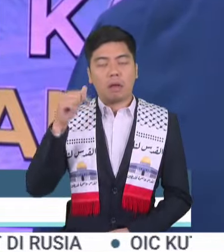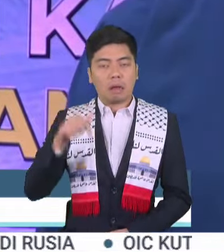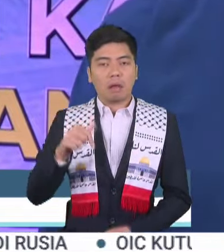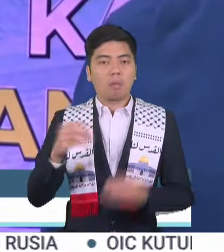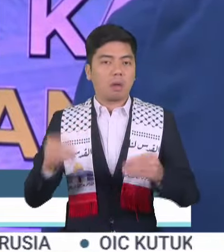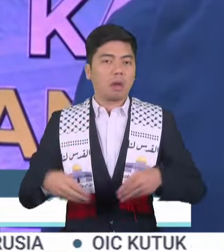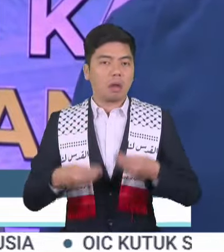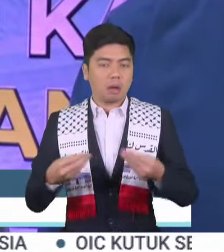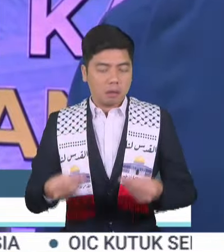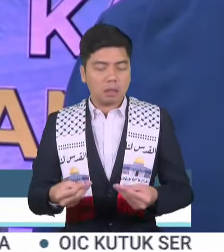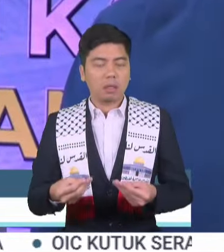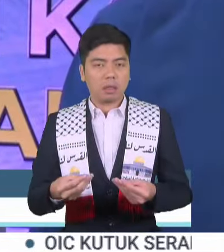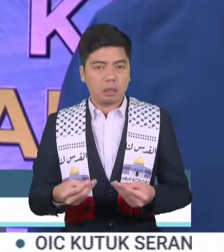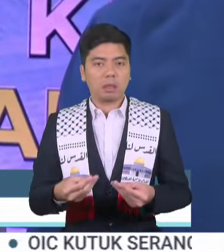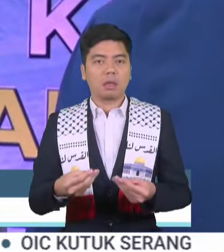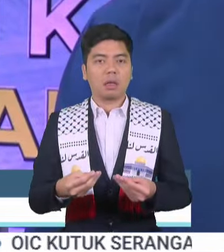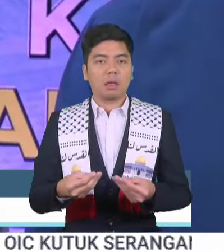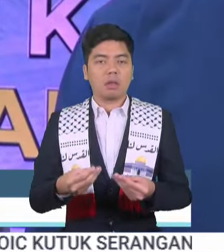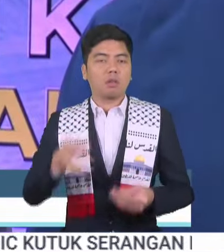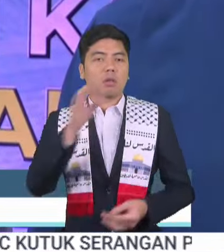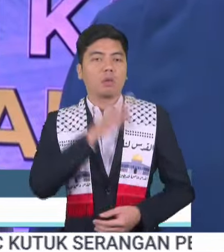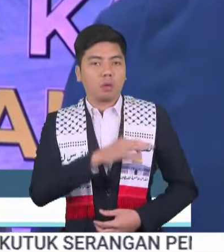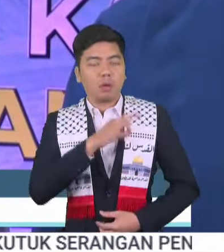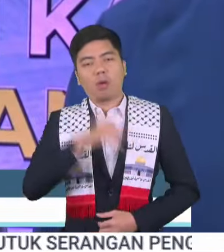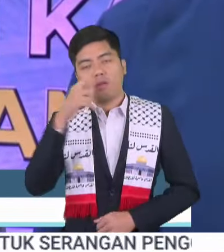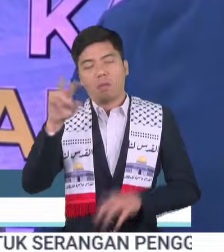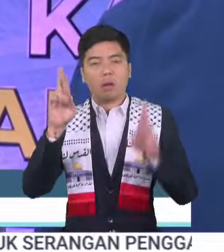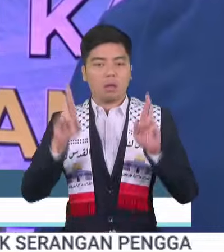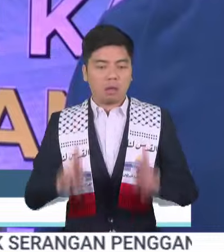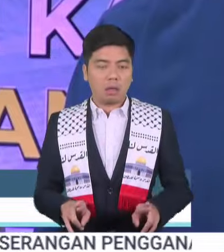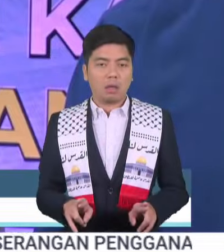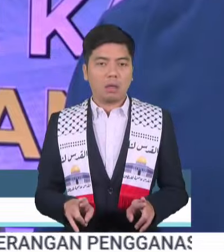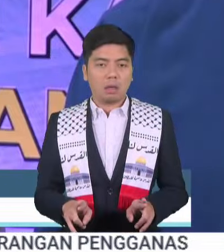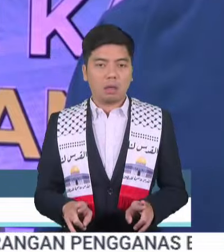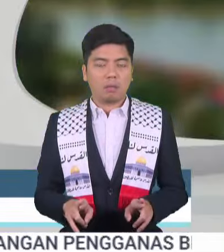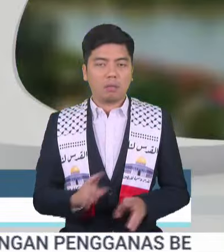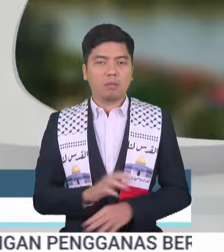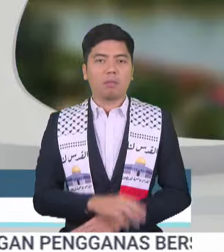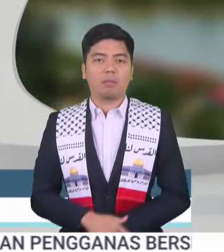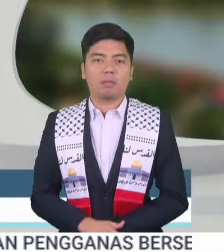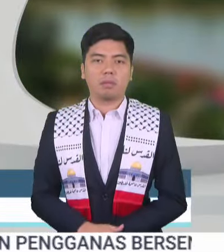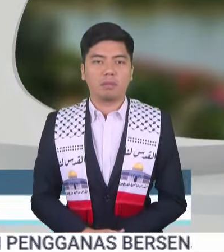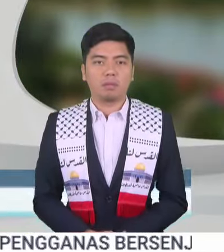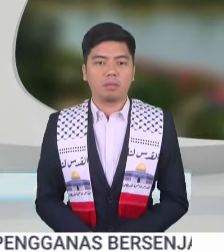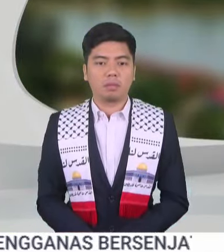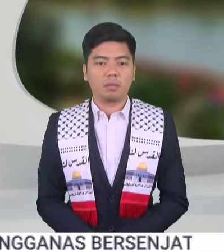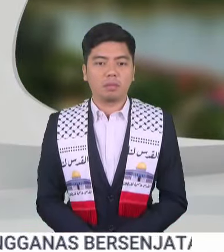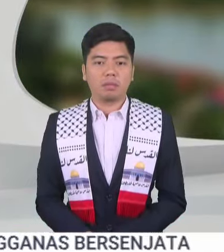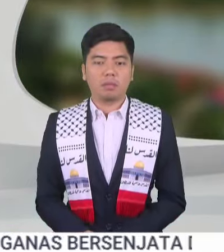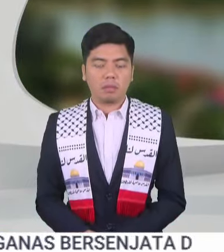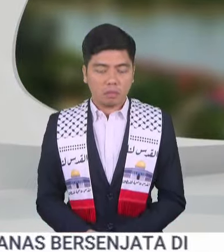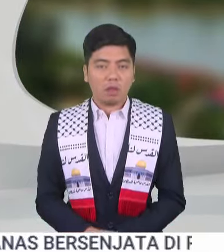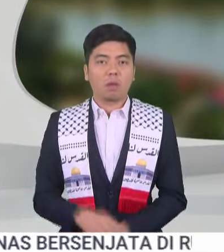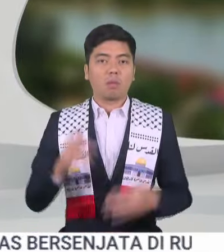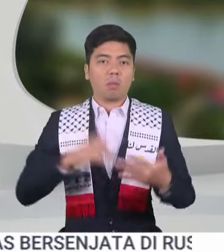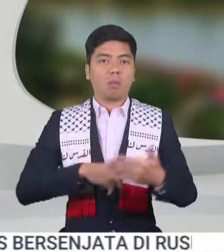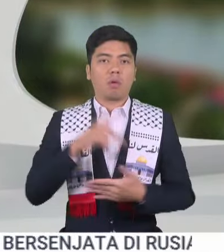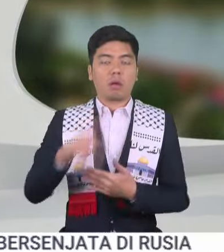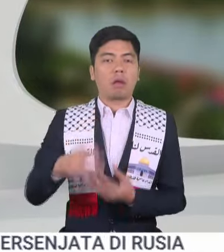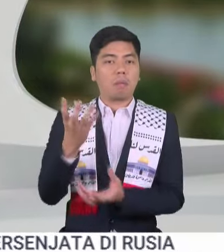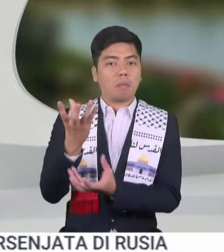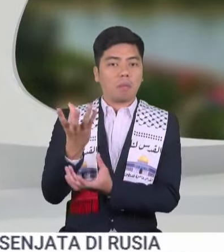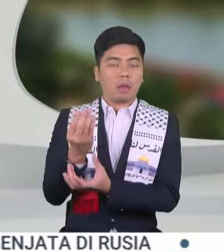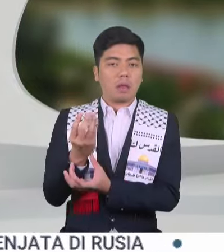kebaikan dan kesejahteraan kepada penduduk Jalan Teluk Ketapang. Penganjuran program Pelita